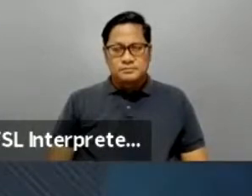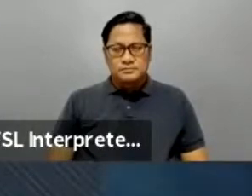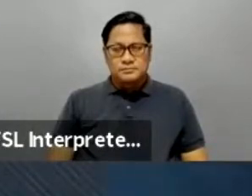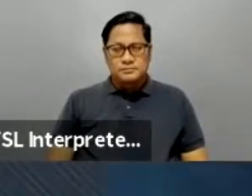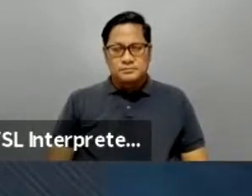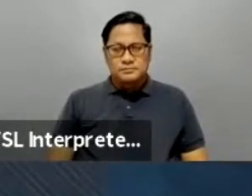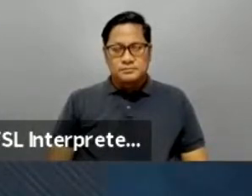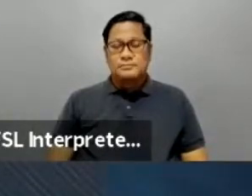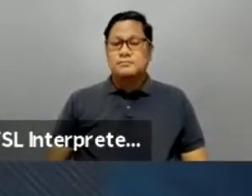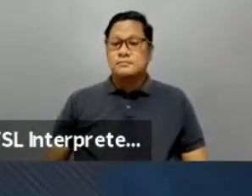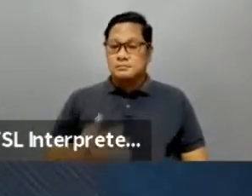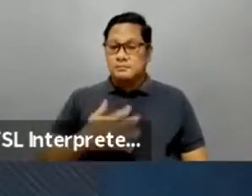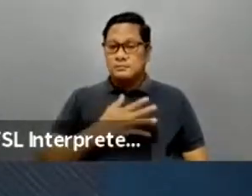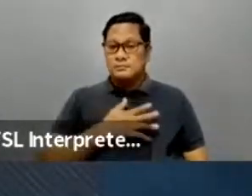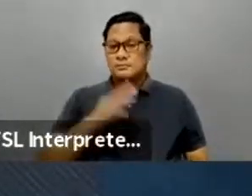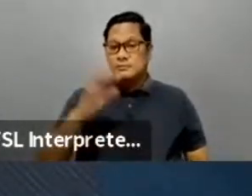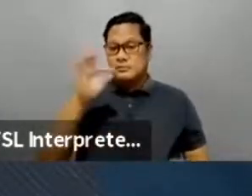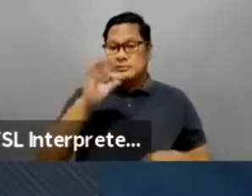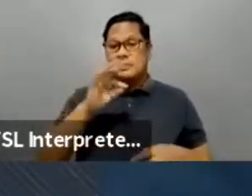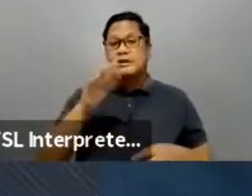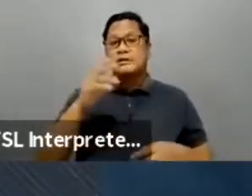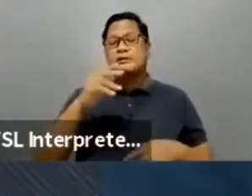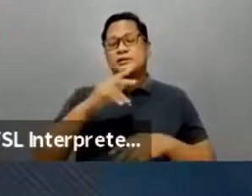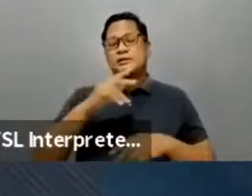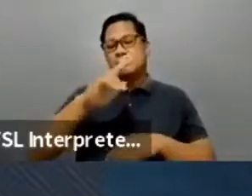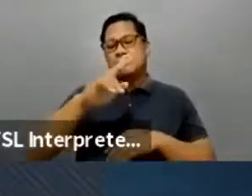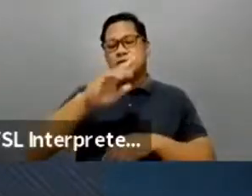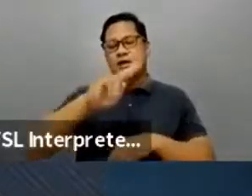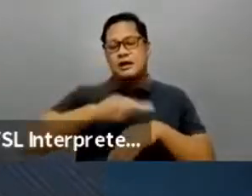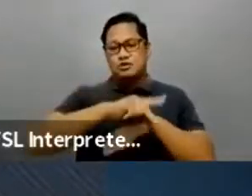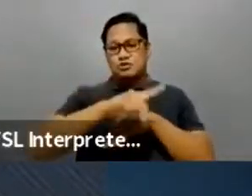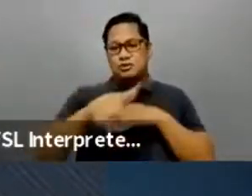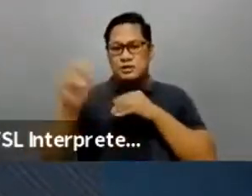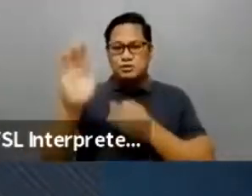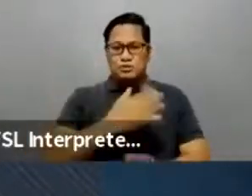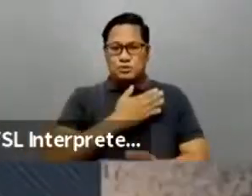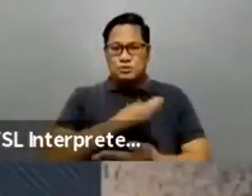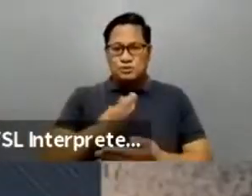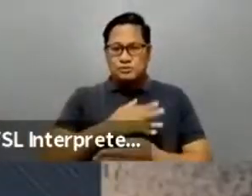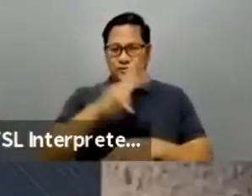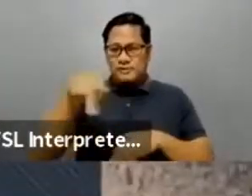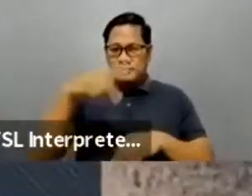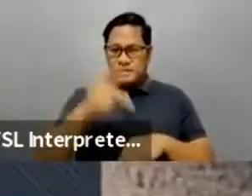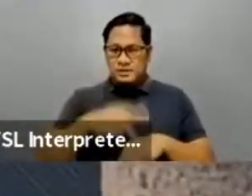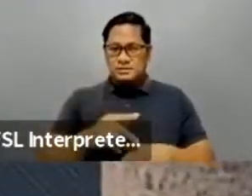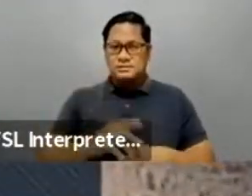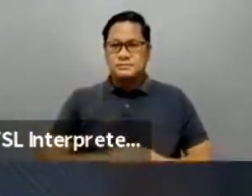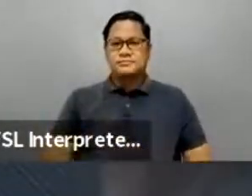Mga kababayan, ang pambansang awit ng Pilipinas.